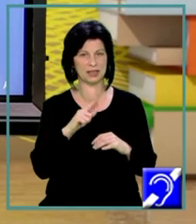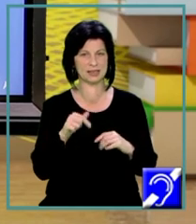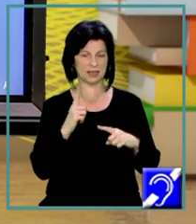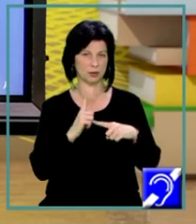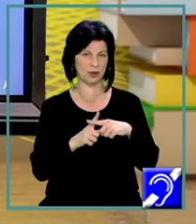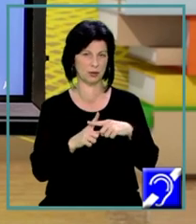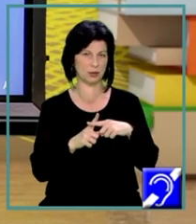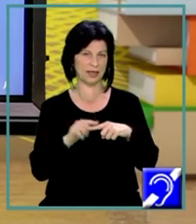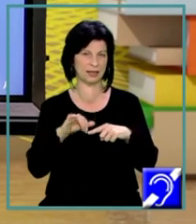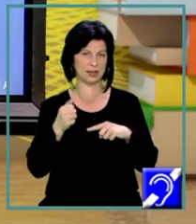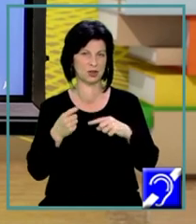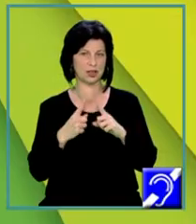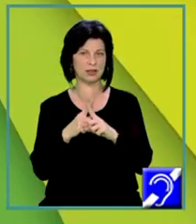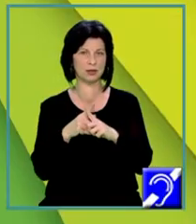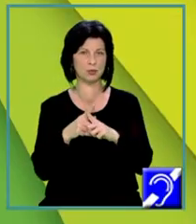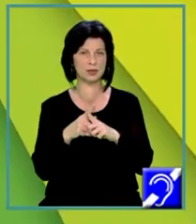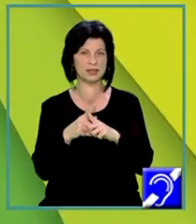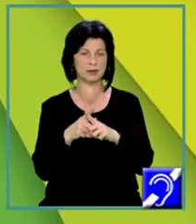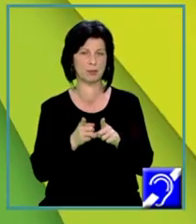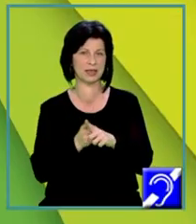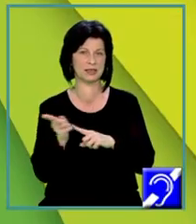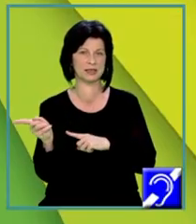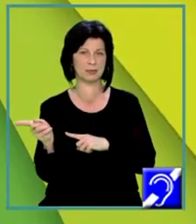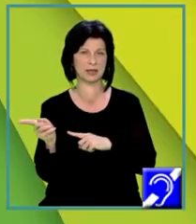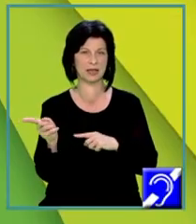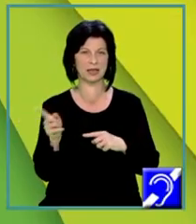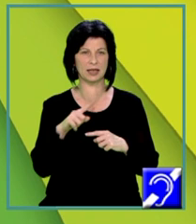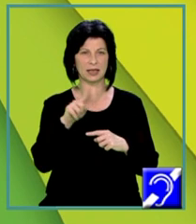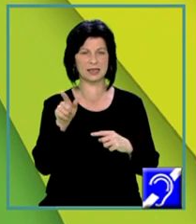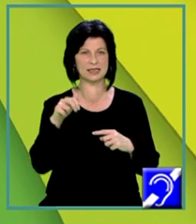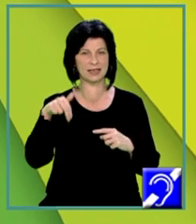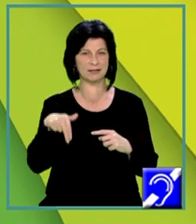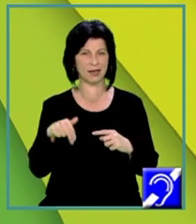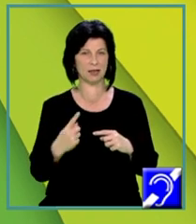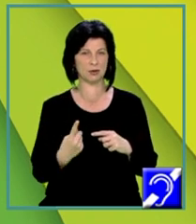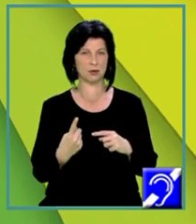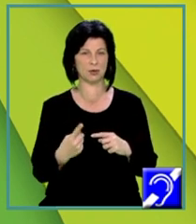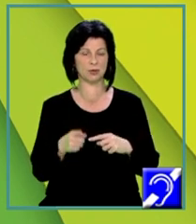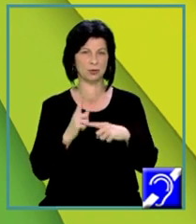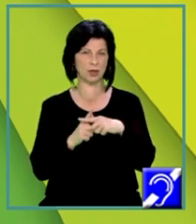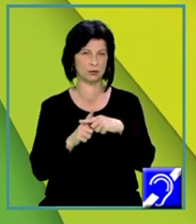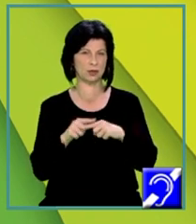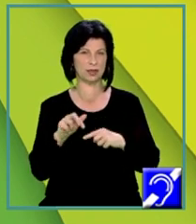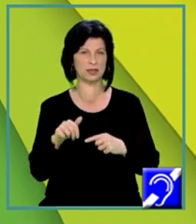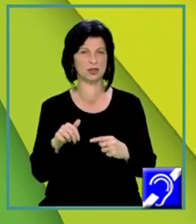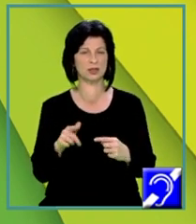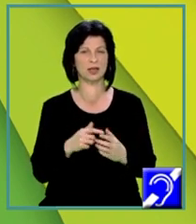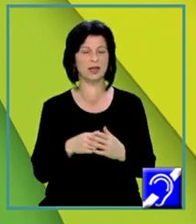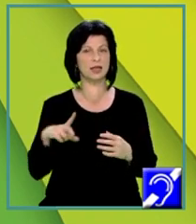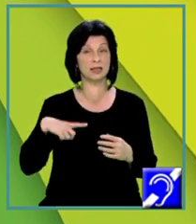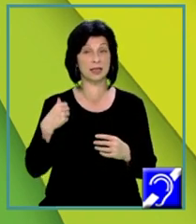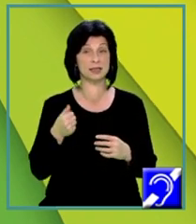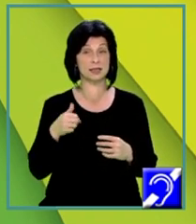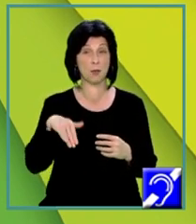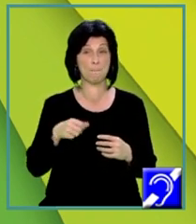claselor de resturi coordona și înmulțirea funcția care Asociază în element Clasa este un motiv de inele și verificările